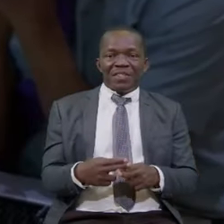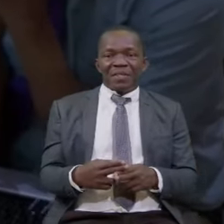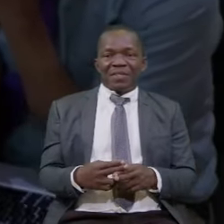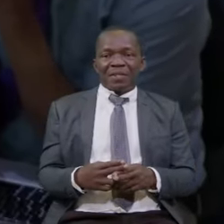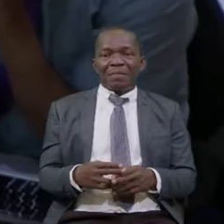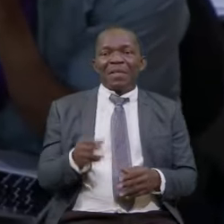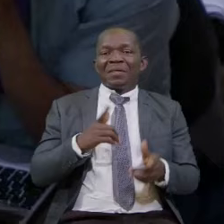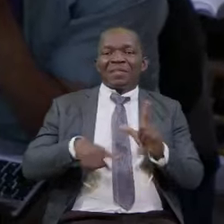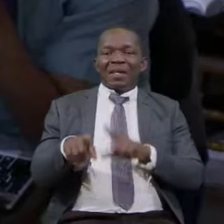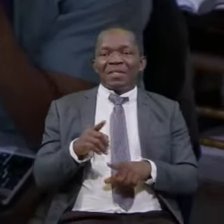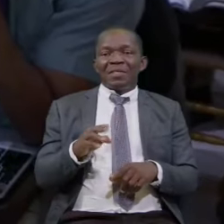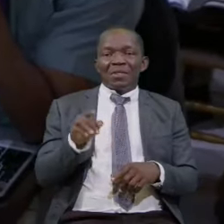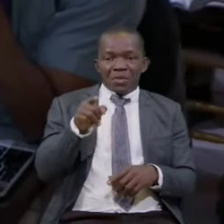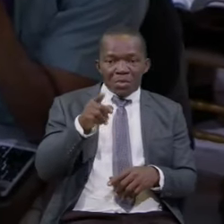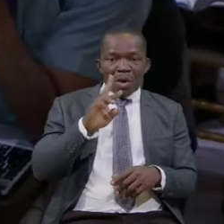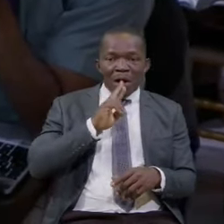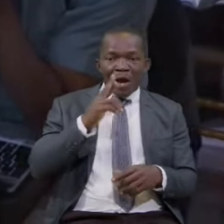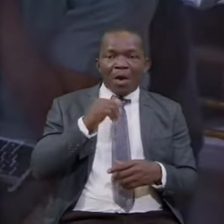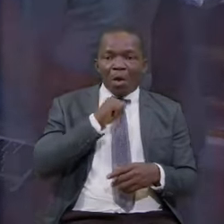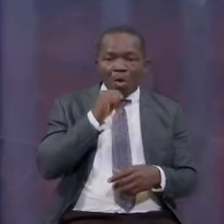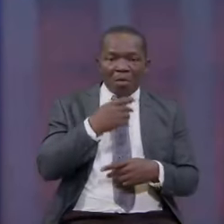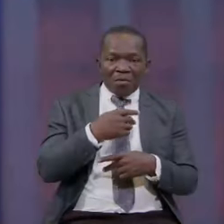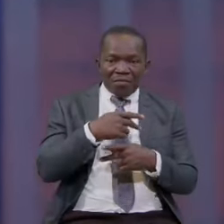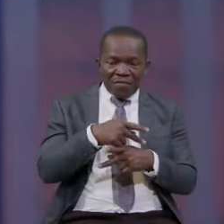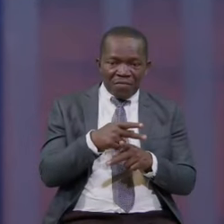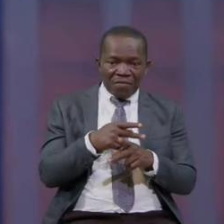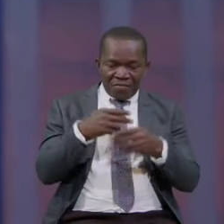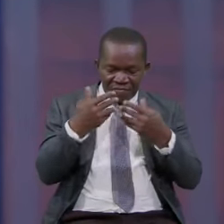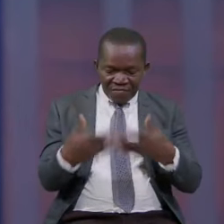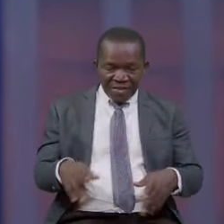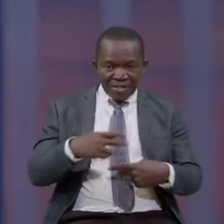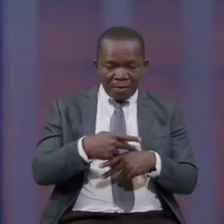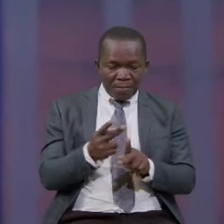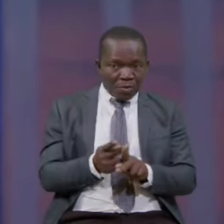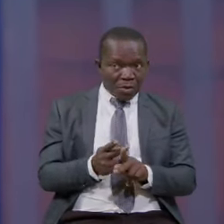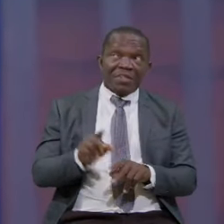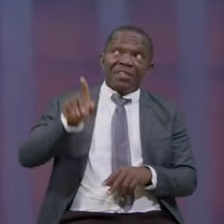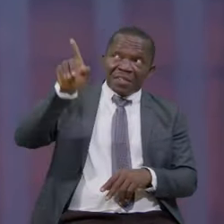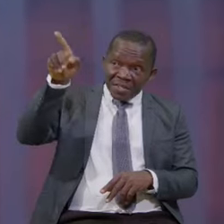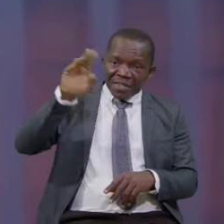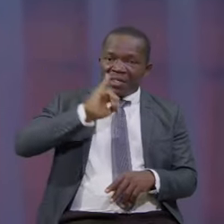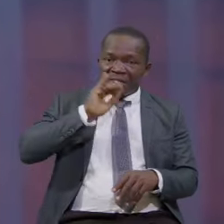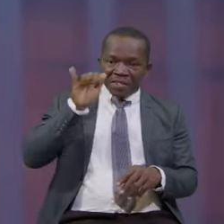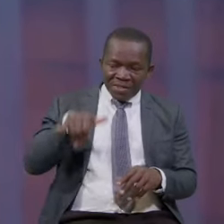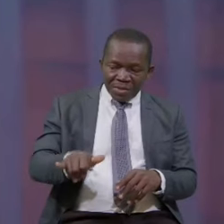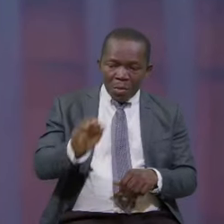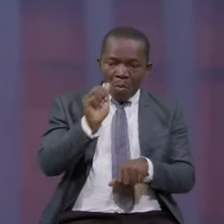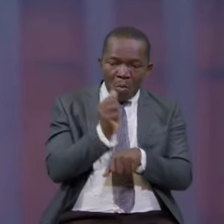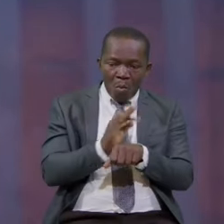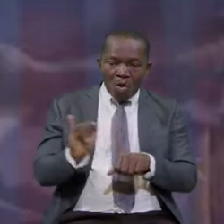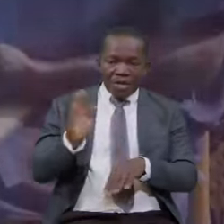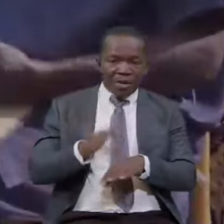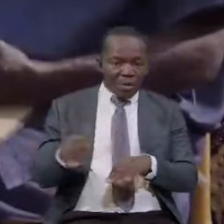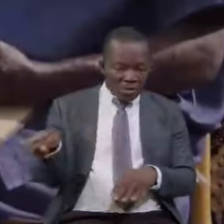produit achevé il y a pas de problème parce qu'il il travaille toujours en toi je dis le Seigneur